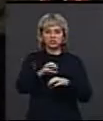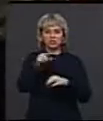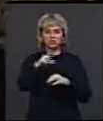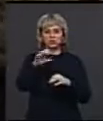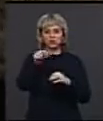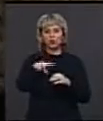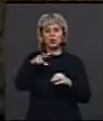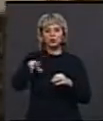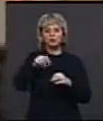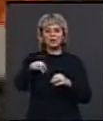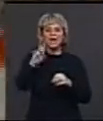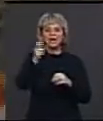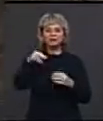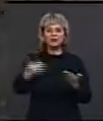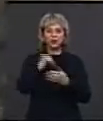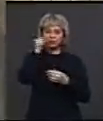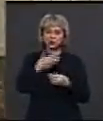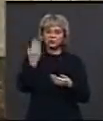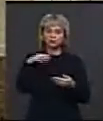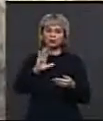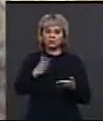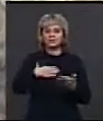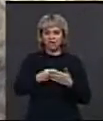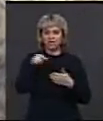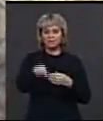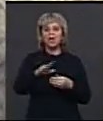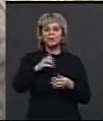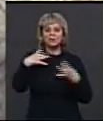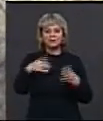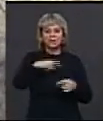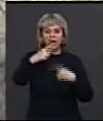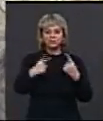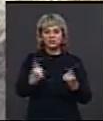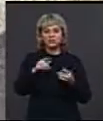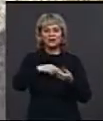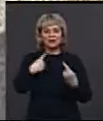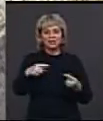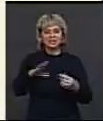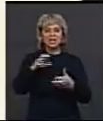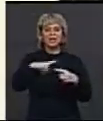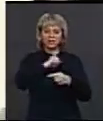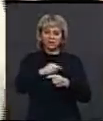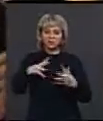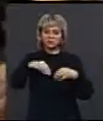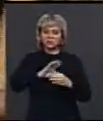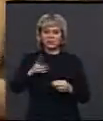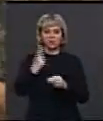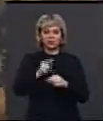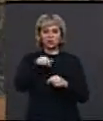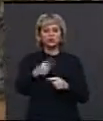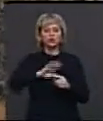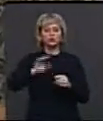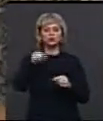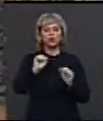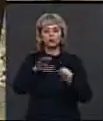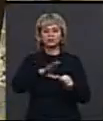выполнены. Для православной жены Бориса Чурюмова Людмилы калмыцкий Новый год давно стал своим. Разница в праздничных обычаях крепкой семье